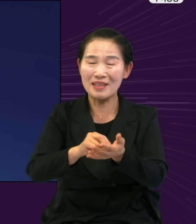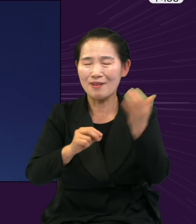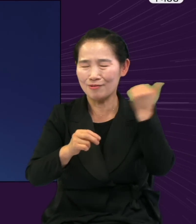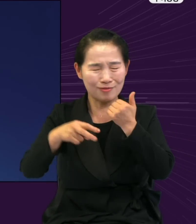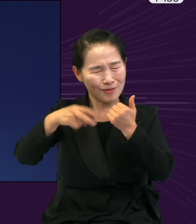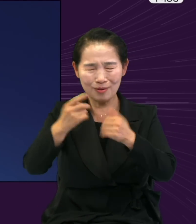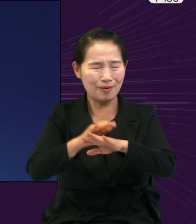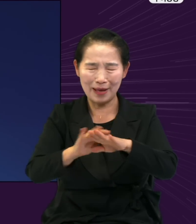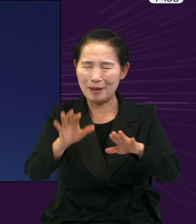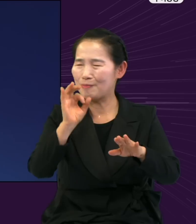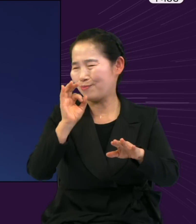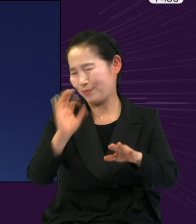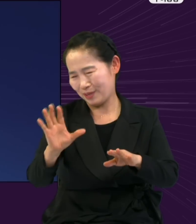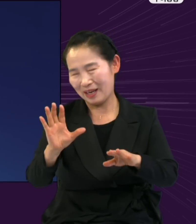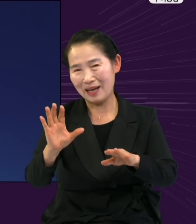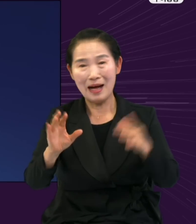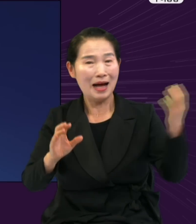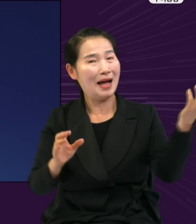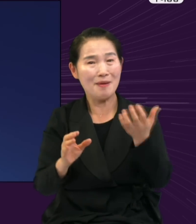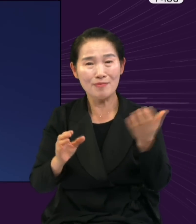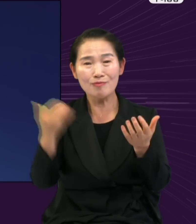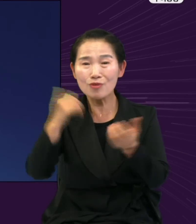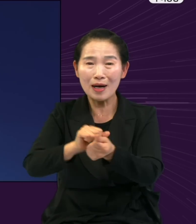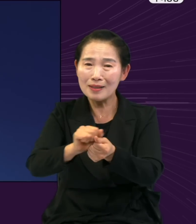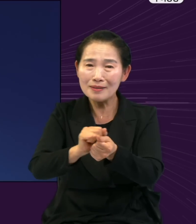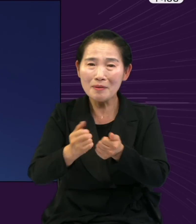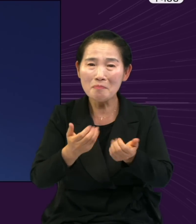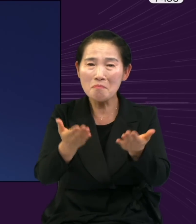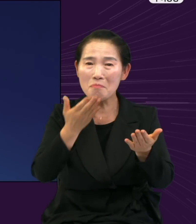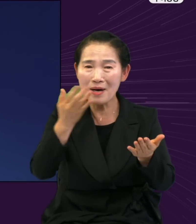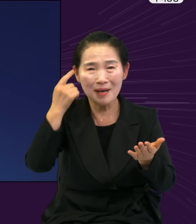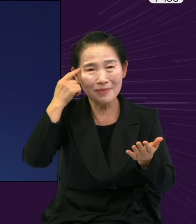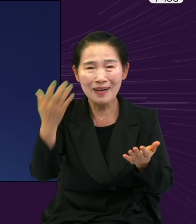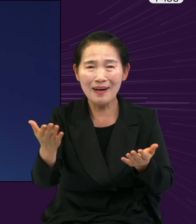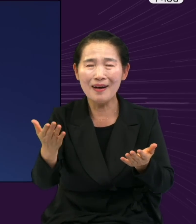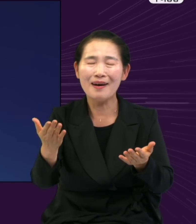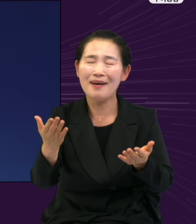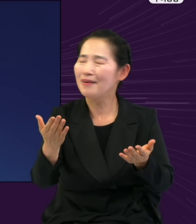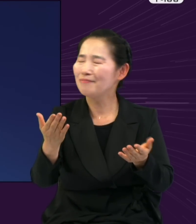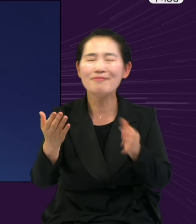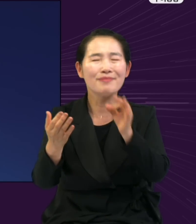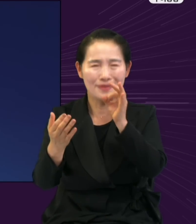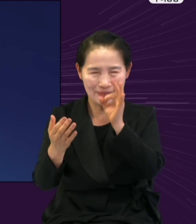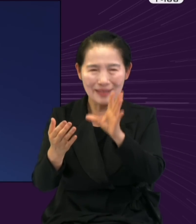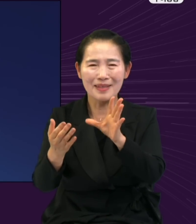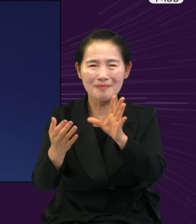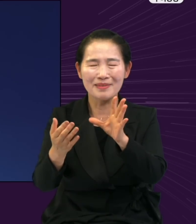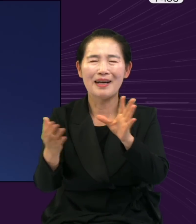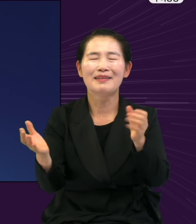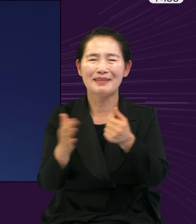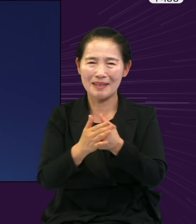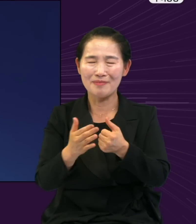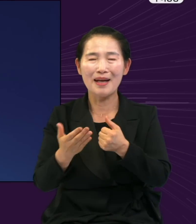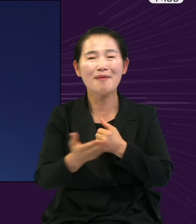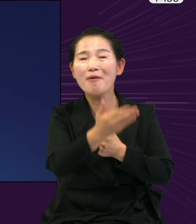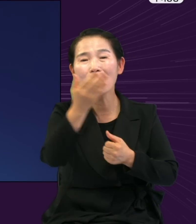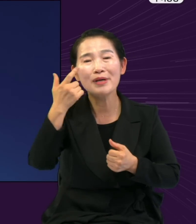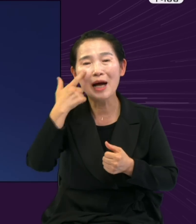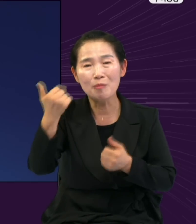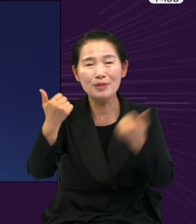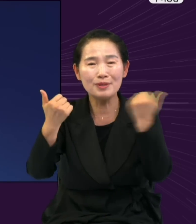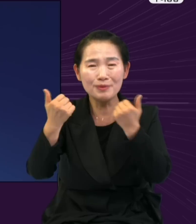그리고 이 아픔을 씻어줄 수도 없습니다. 그러니 여러분의 아버지 되시는 하나님께